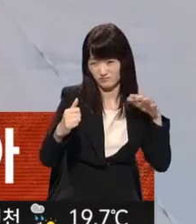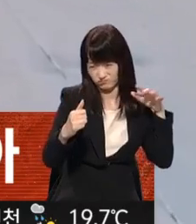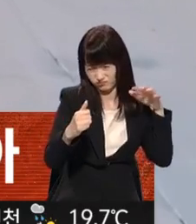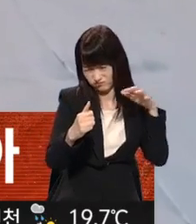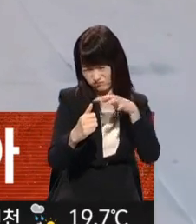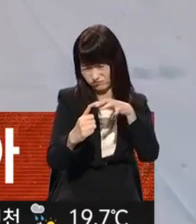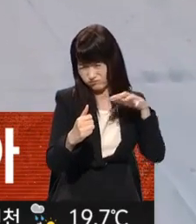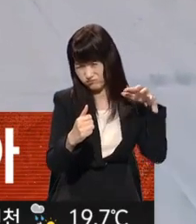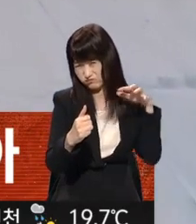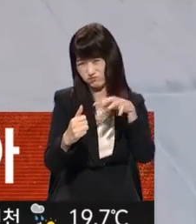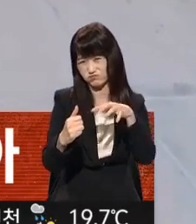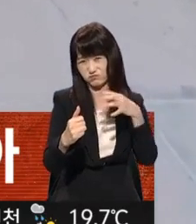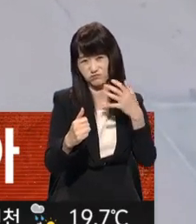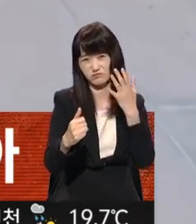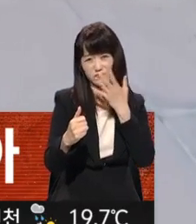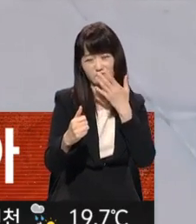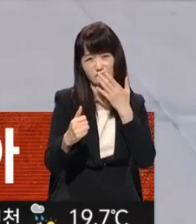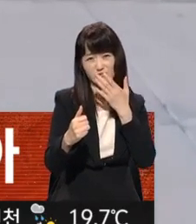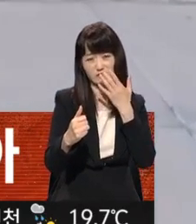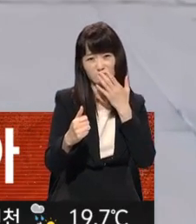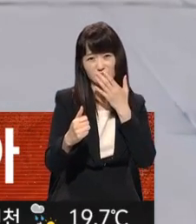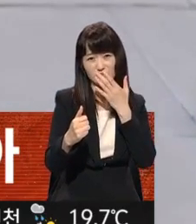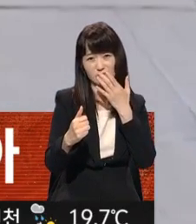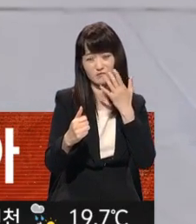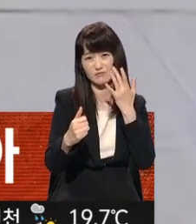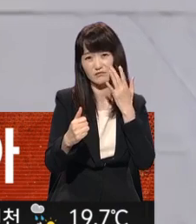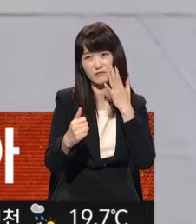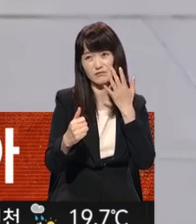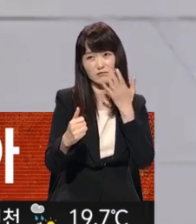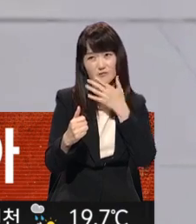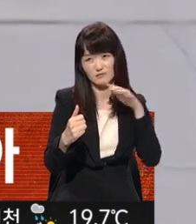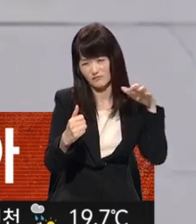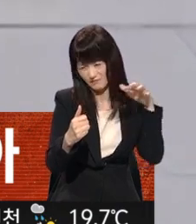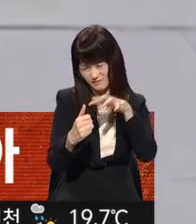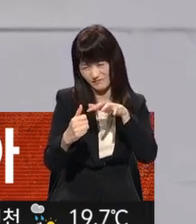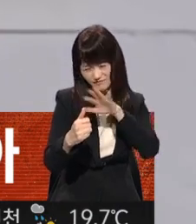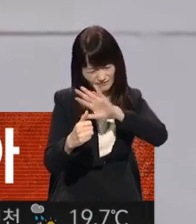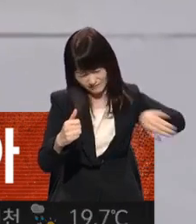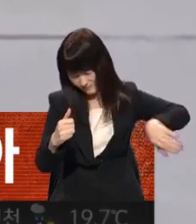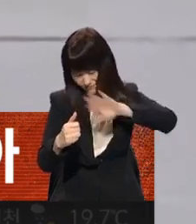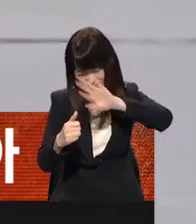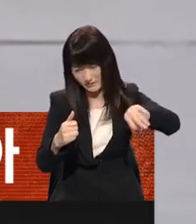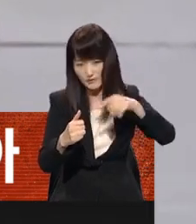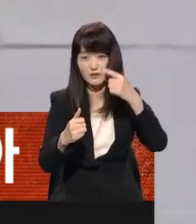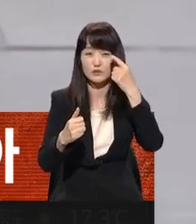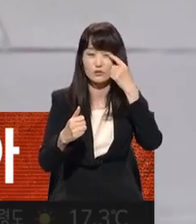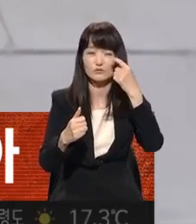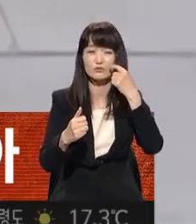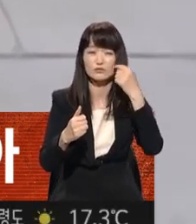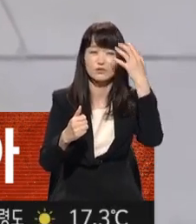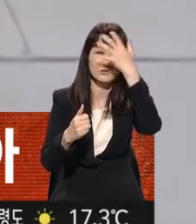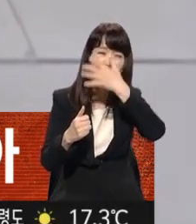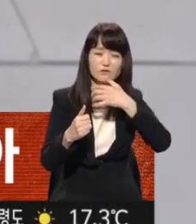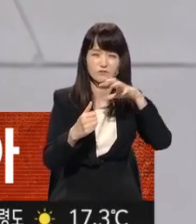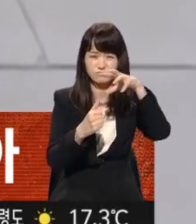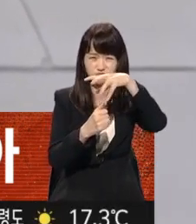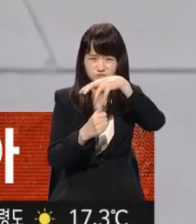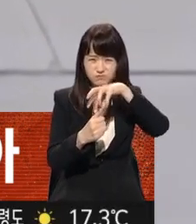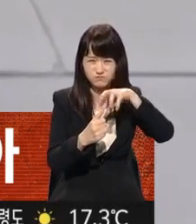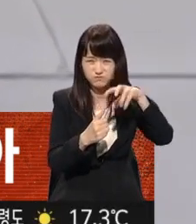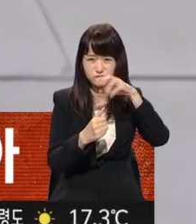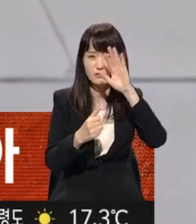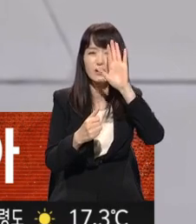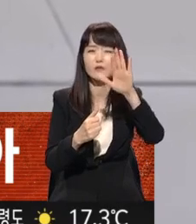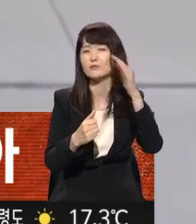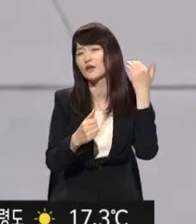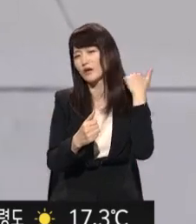남성을 공격했던 겁니다. 이 남성은 어떻게든 벌들을 쫓아보려고 했지만 벌들이 남성의 눈부터 얼굴 전체를 덮쳐서 앞도 제대로